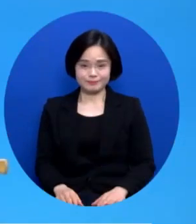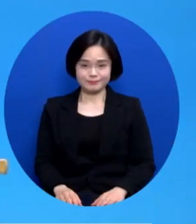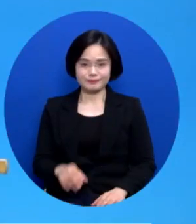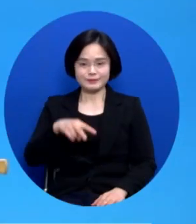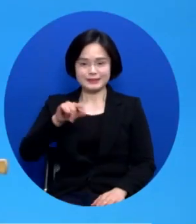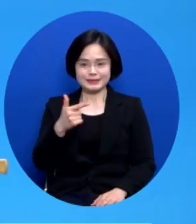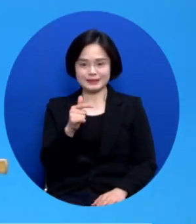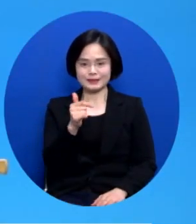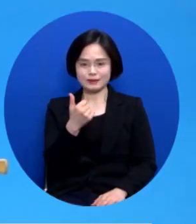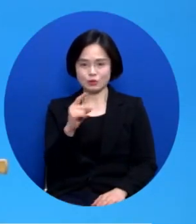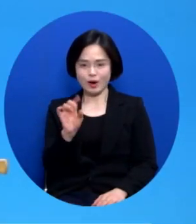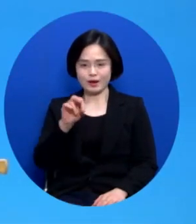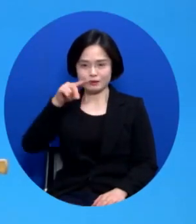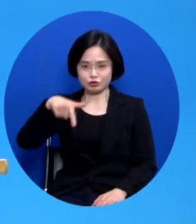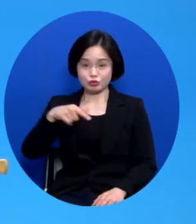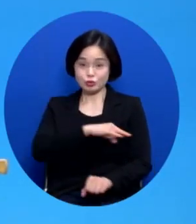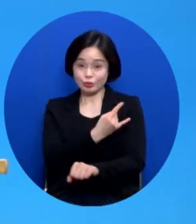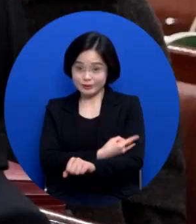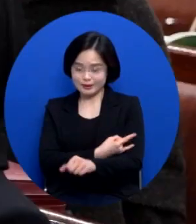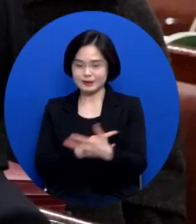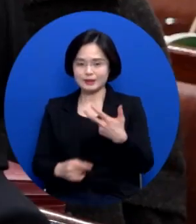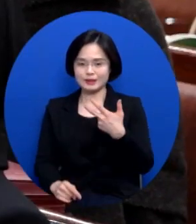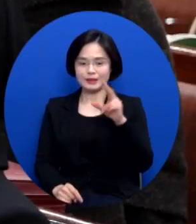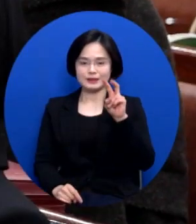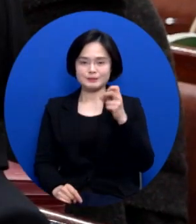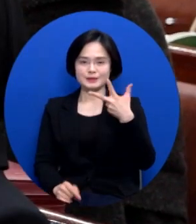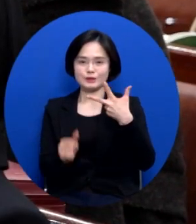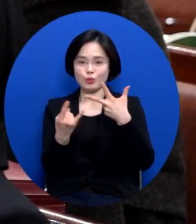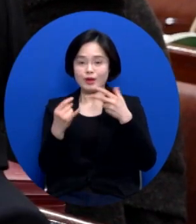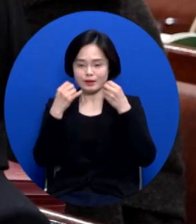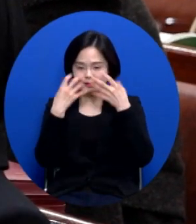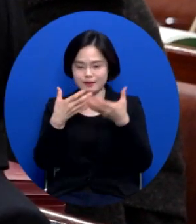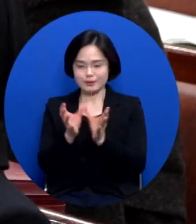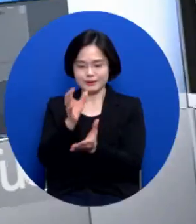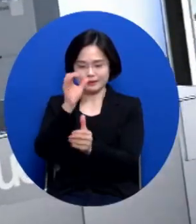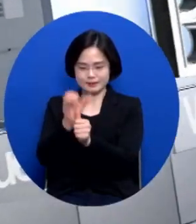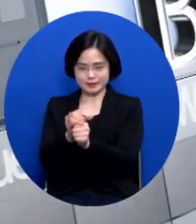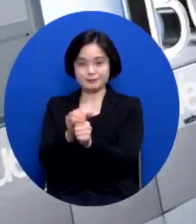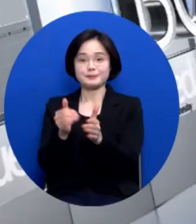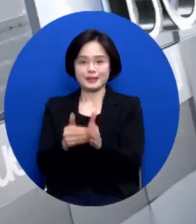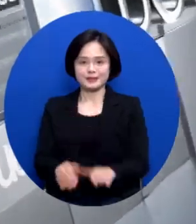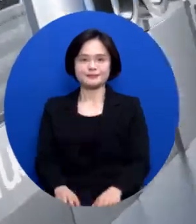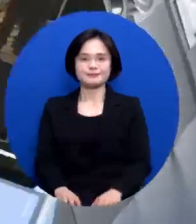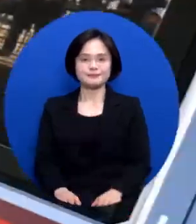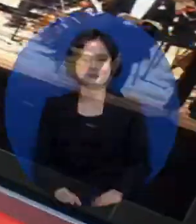신왕숙 권사를 제27회기를 이끌 회장으로 추대했습니다.